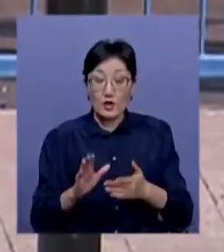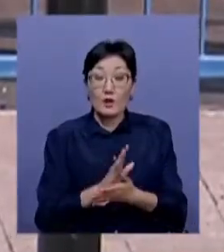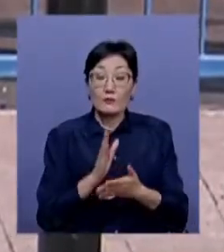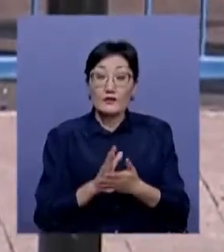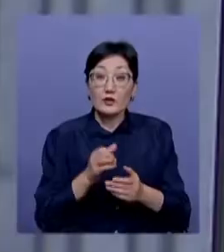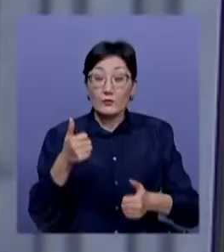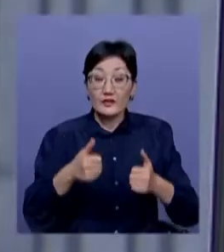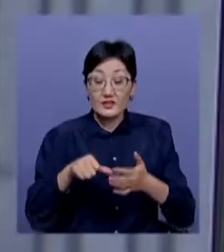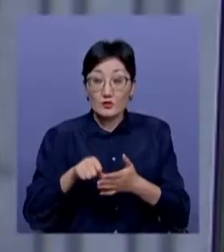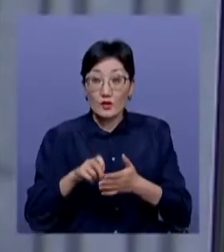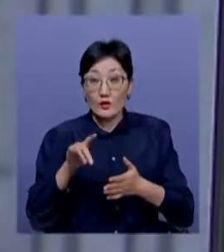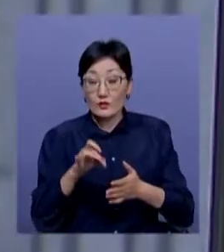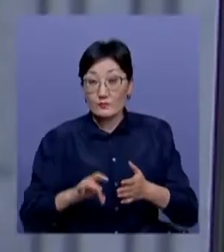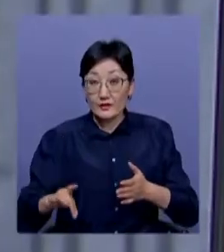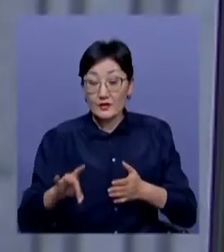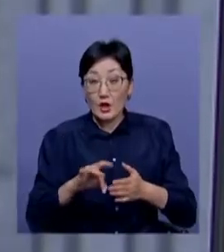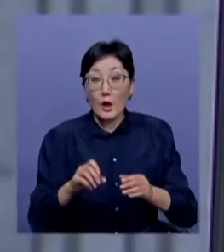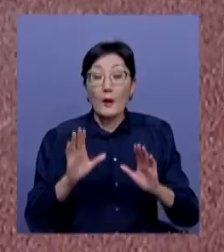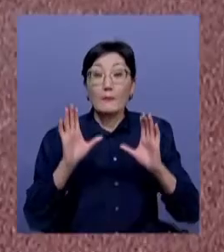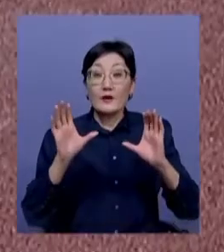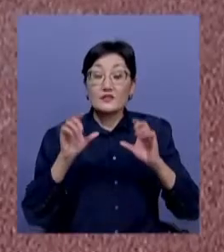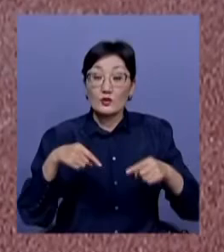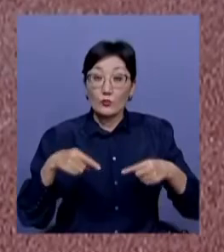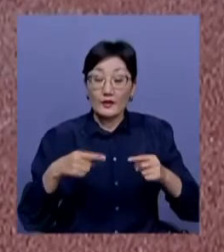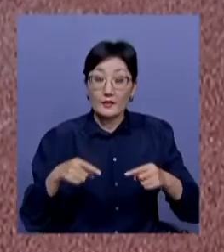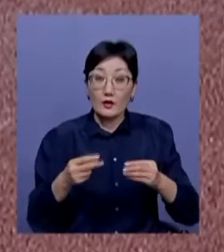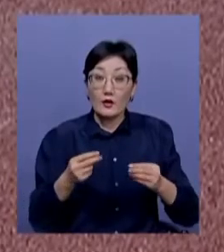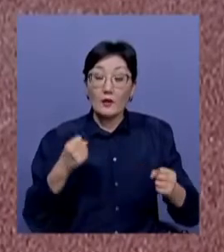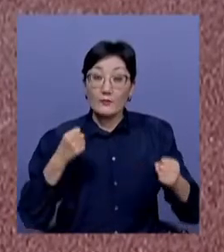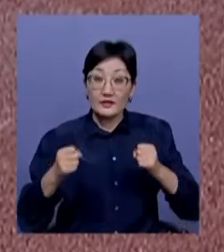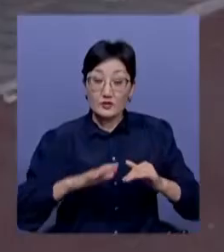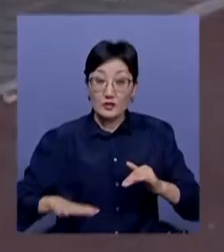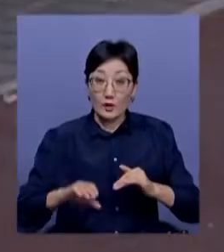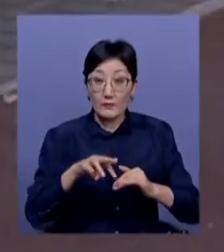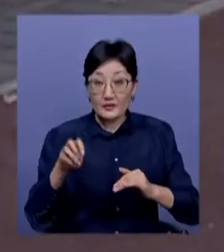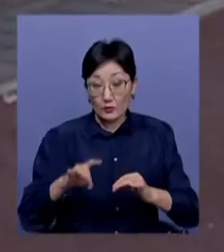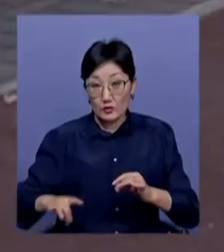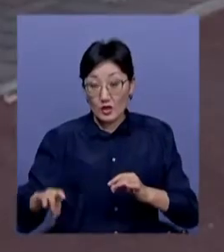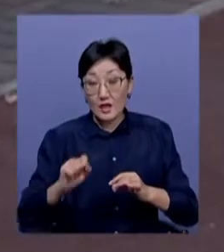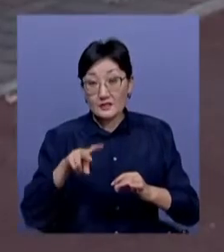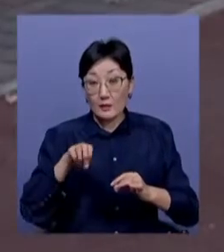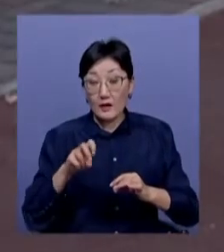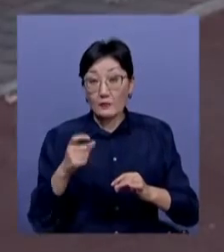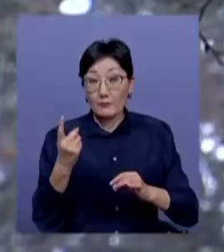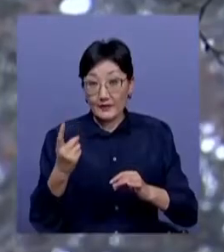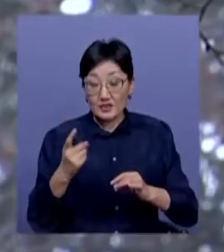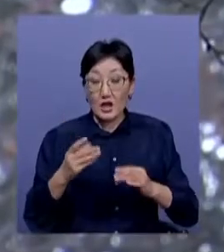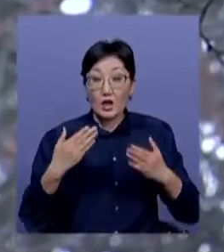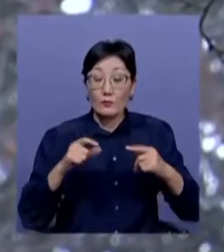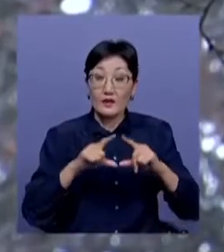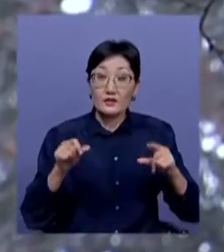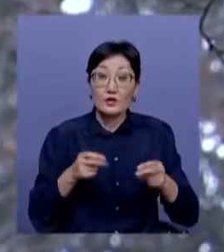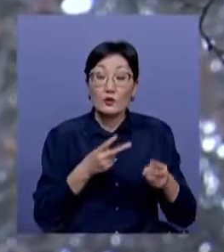турына қатысқандар Наурызбай ауданындағы баскетбол, футбол және воркаут алаңдарын және Медеу ауданының Самалбір шағын ауданындағы саябақтар